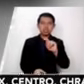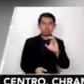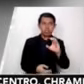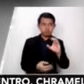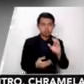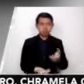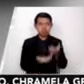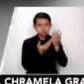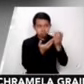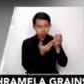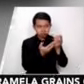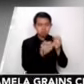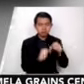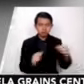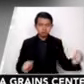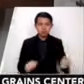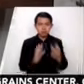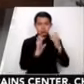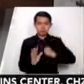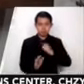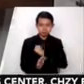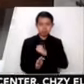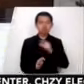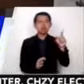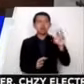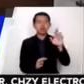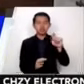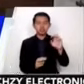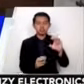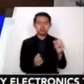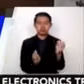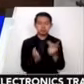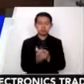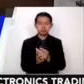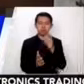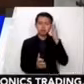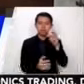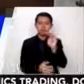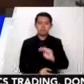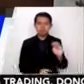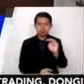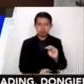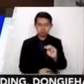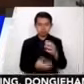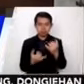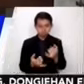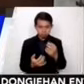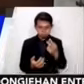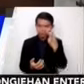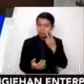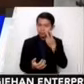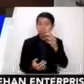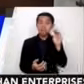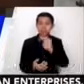Guo sa Senado Lunes ng umaga. Tingnan natin kung gaano siya ka-photogenic sa hiling sa Lunes.